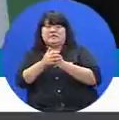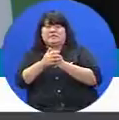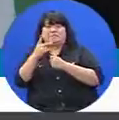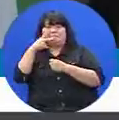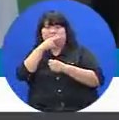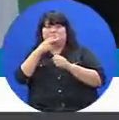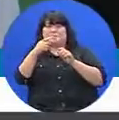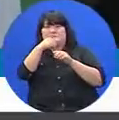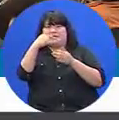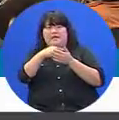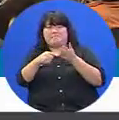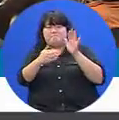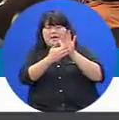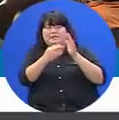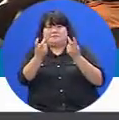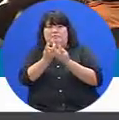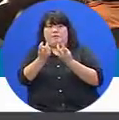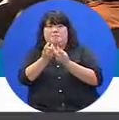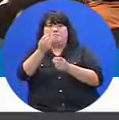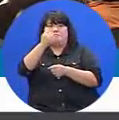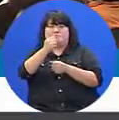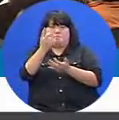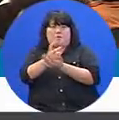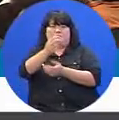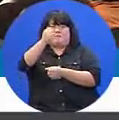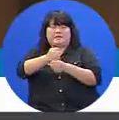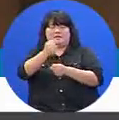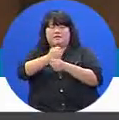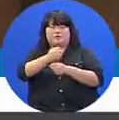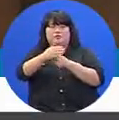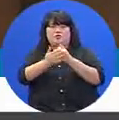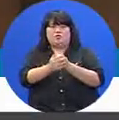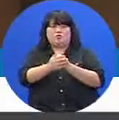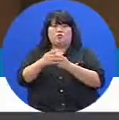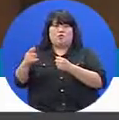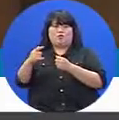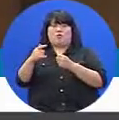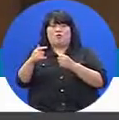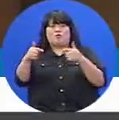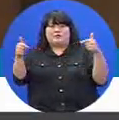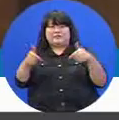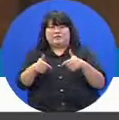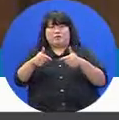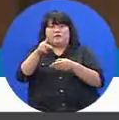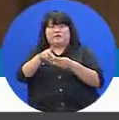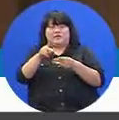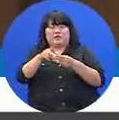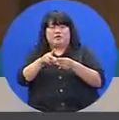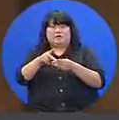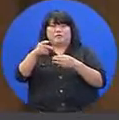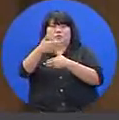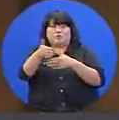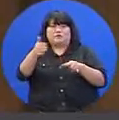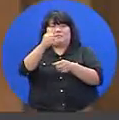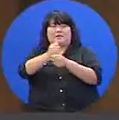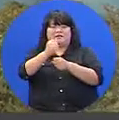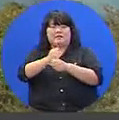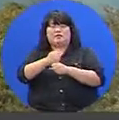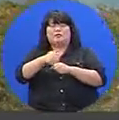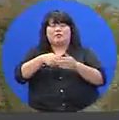방지 조례를 만들고 금연 구역을 확대한 데 이어 금연 클리닉을 적극 활용해 금연 도시를 만들기로 했습니다.